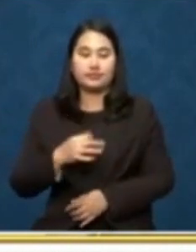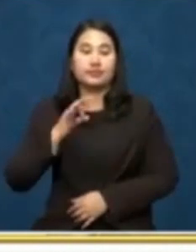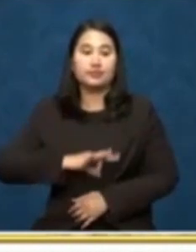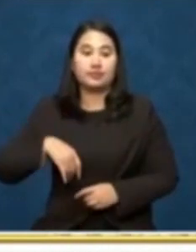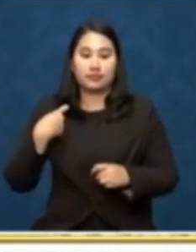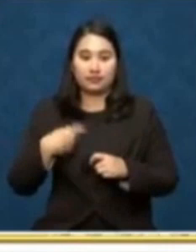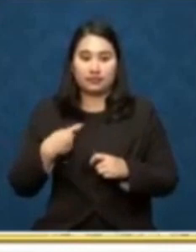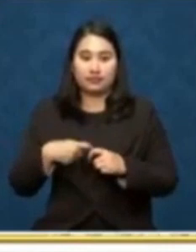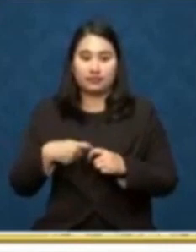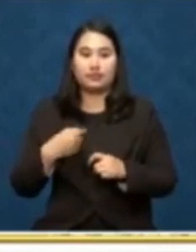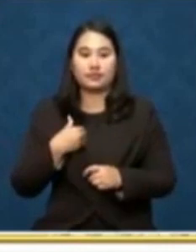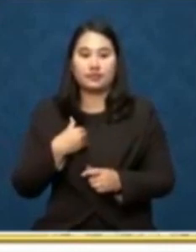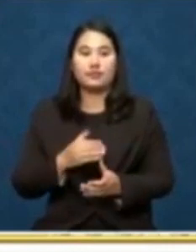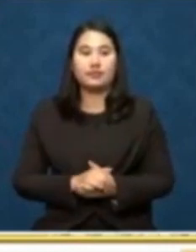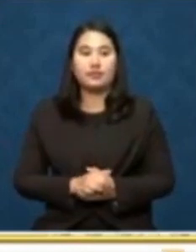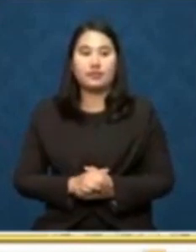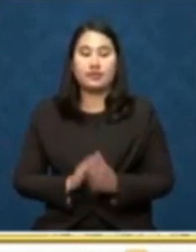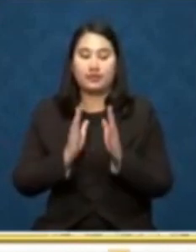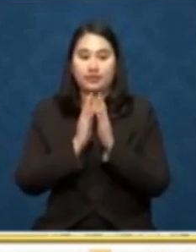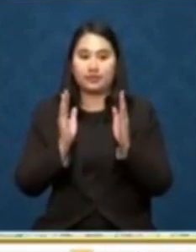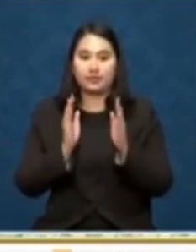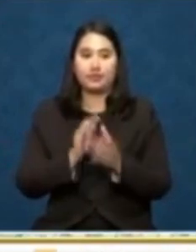ประชาชนเพราะสร้างความยากลำบากในการสัญจรเพมาของประชาชน